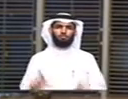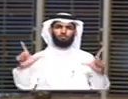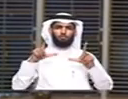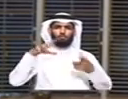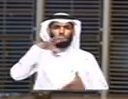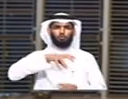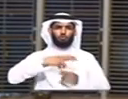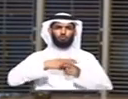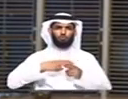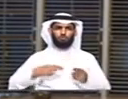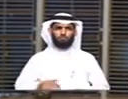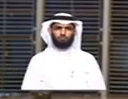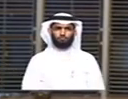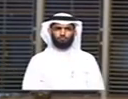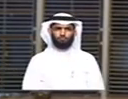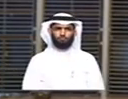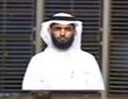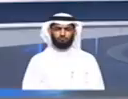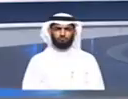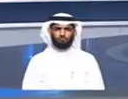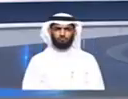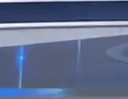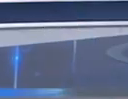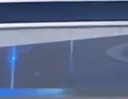الخش، تلفزيون دولة الكويت من طوكيو. إذن